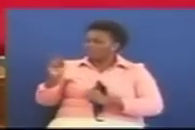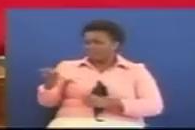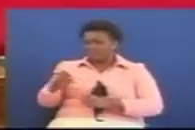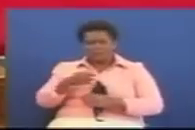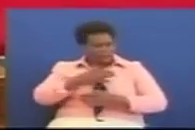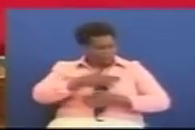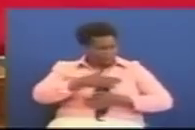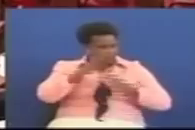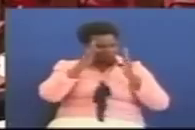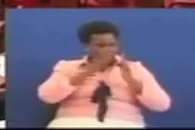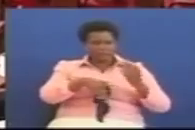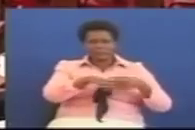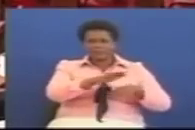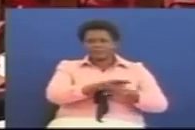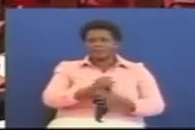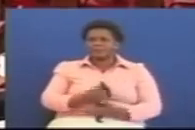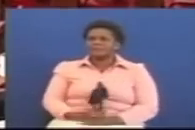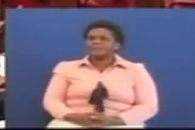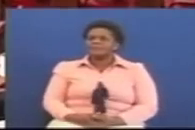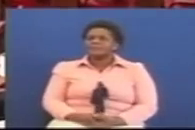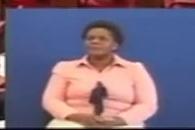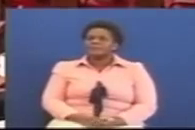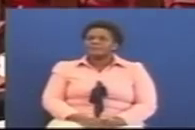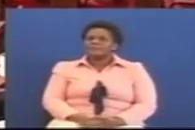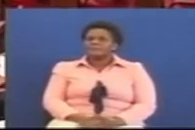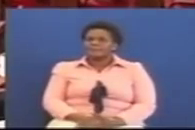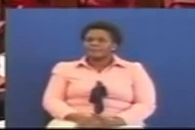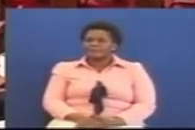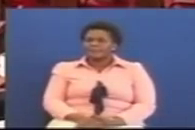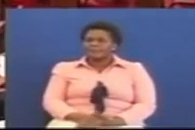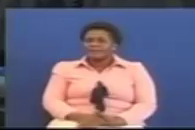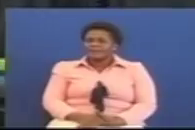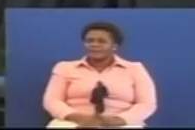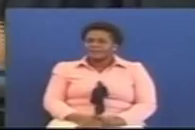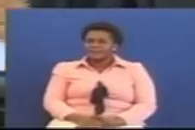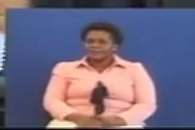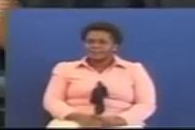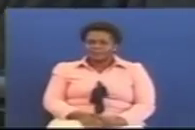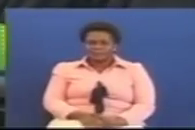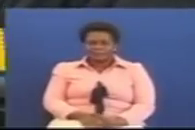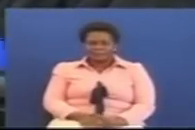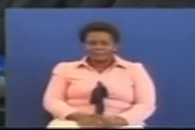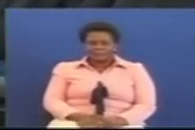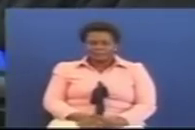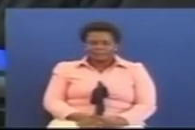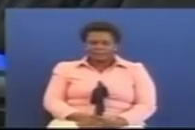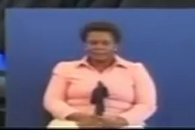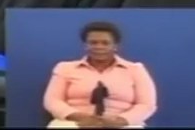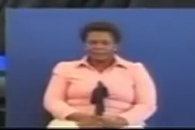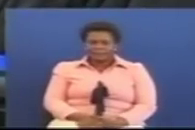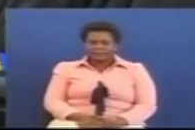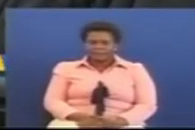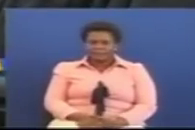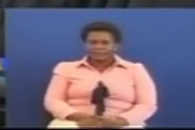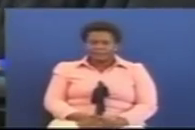Asante mwenyekiti. Asante waheshimiwa wa bunge. Leo ndio siku